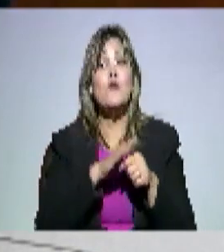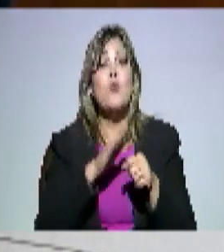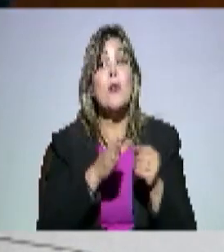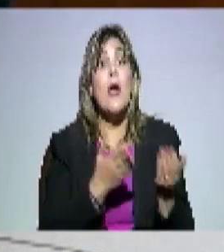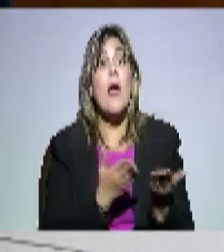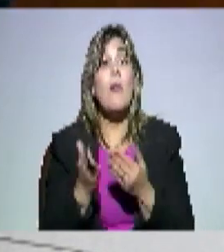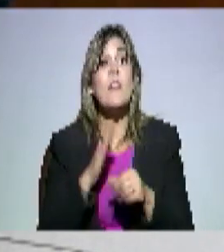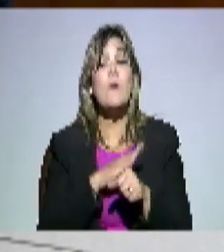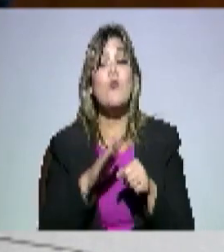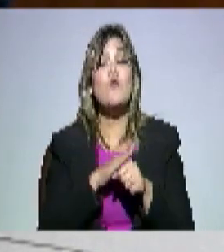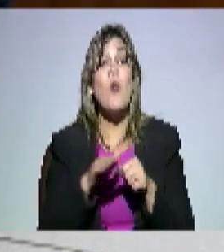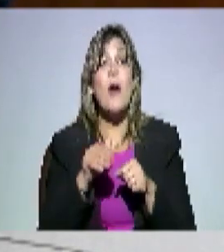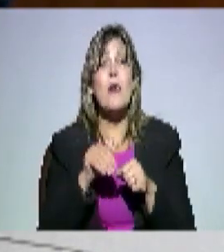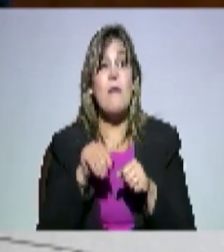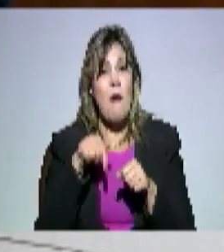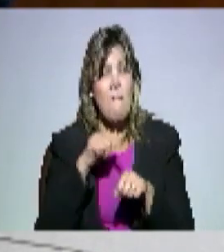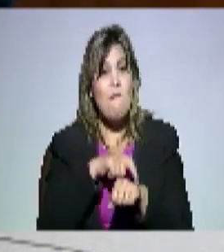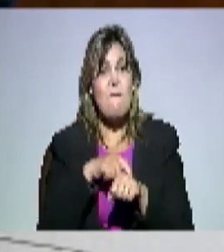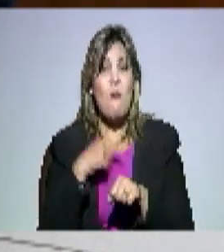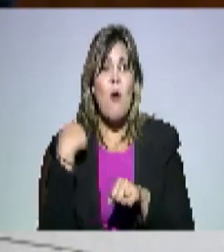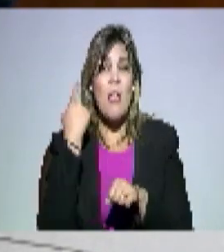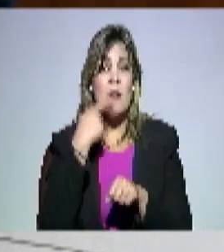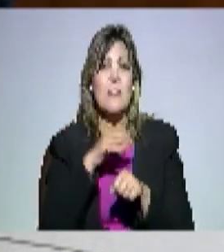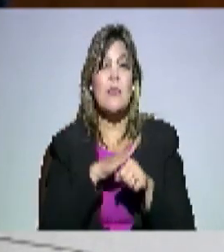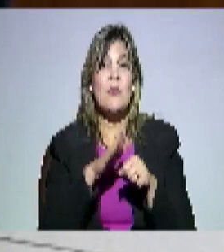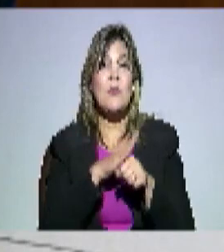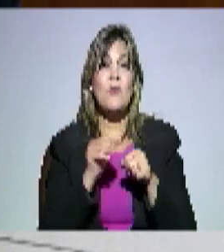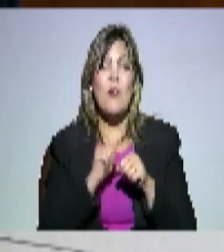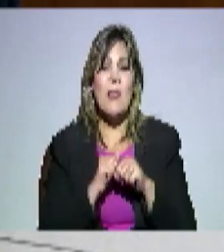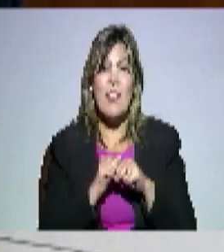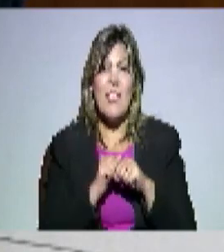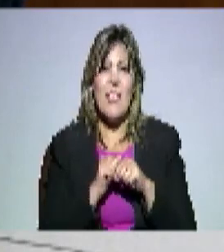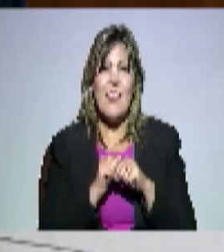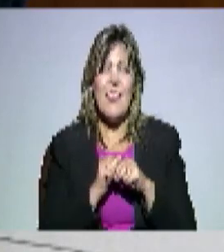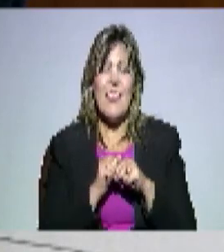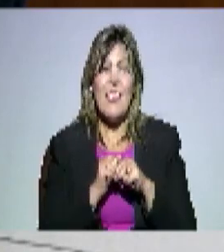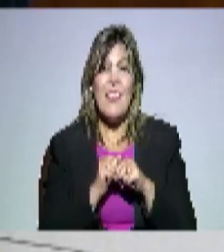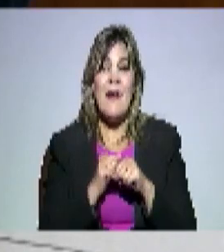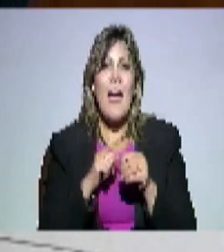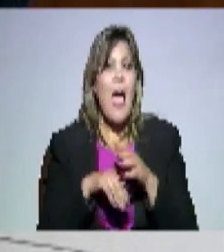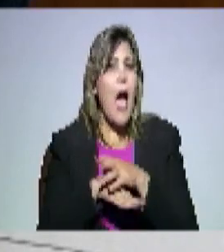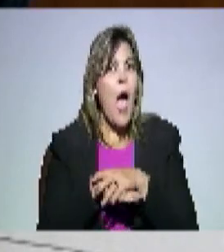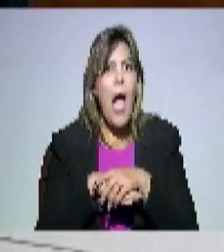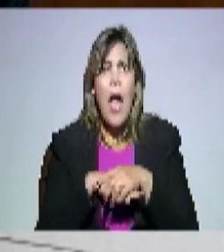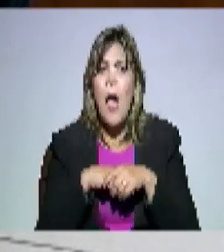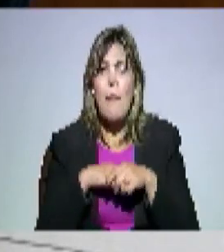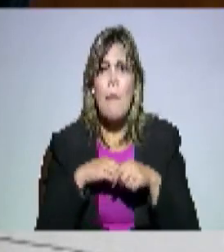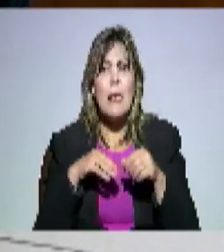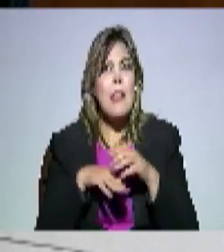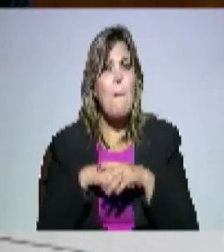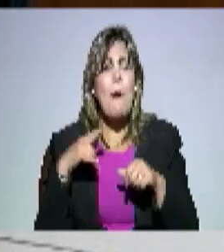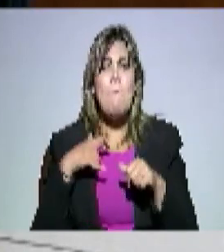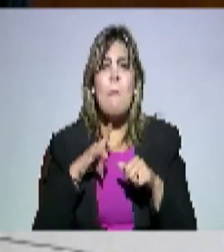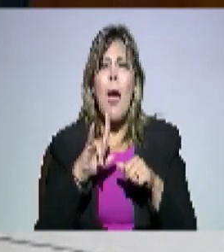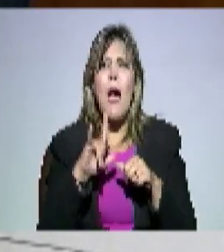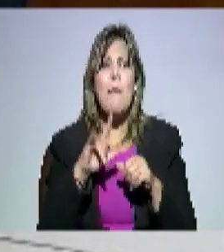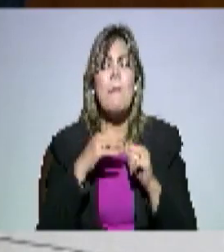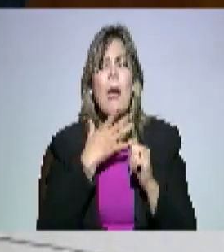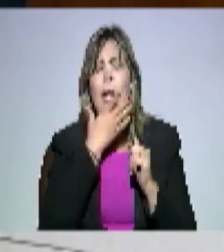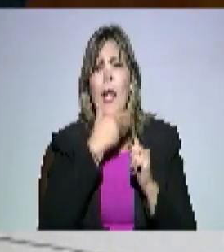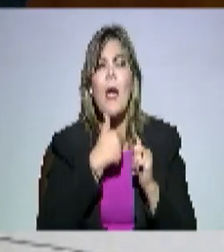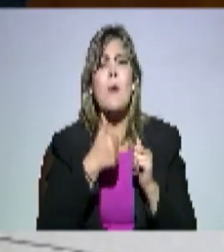شهداء في عصر الاستشهاد الروماني اسنه ديت عملت عمل مع حبه